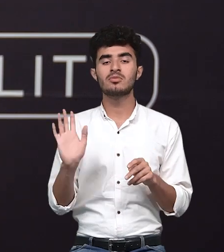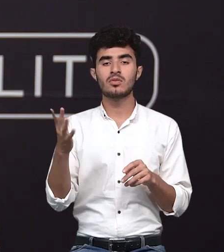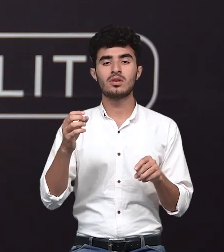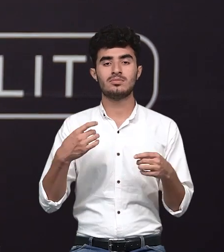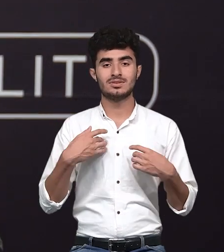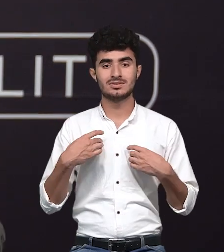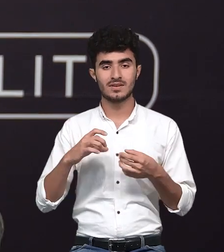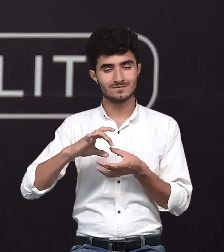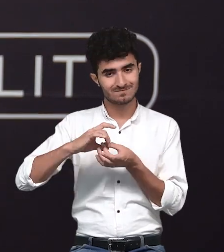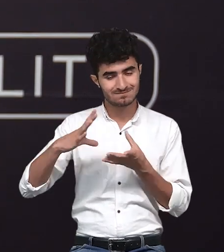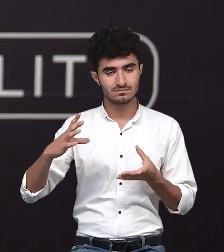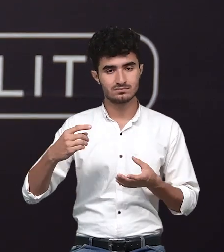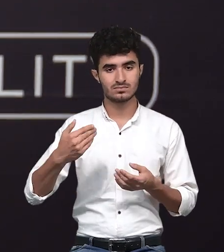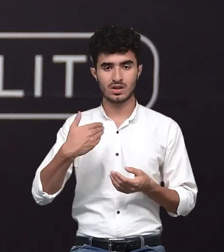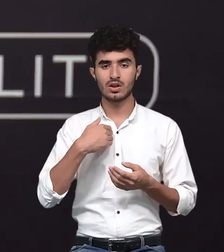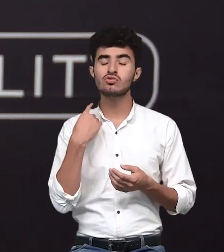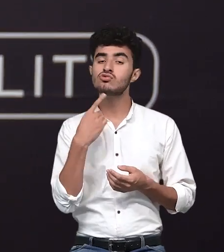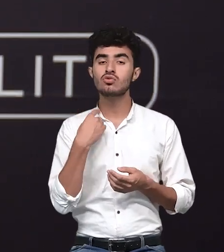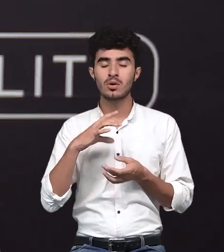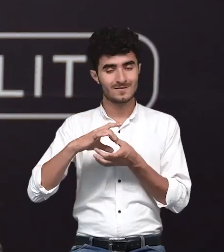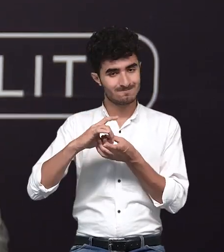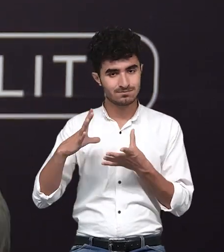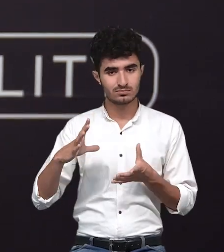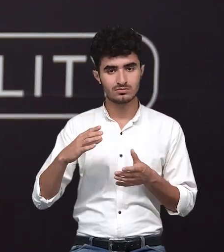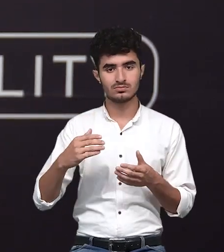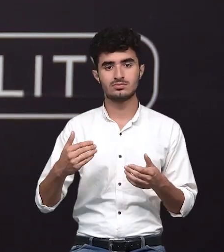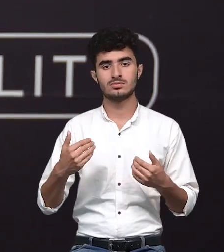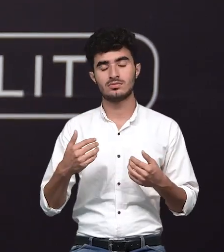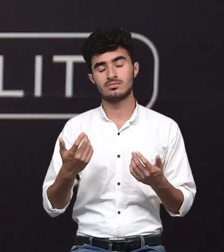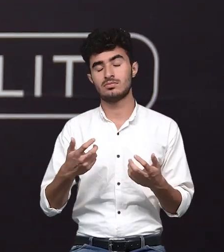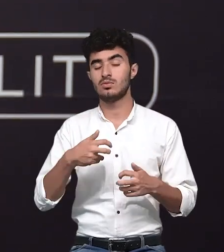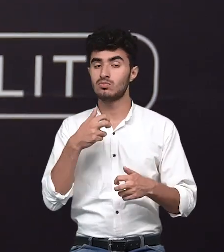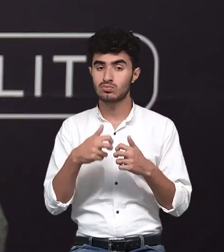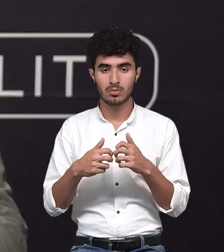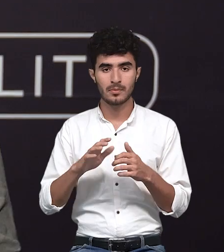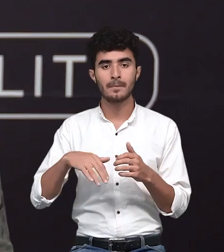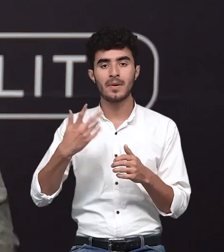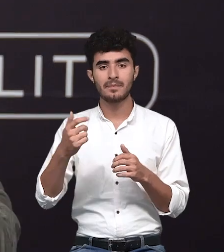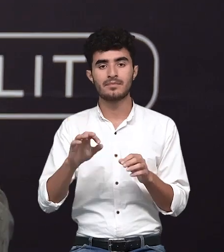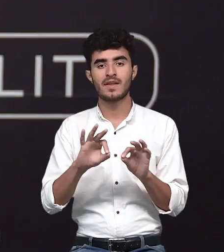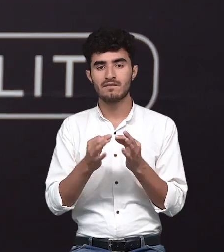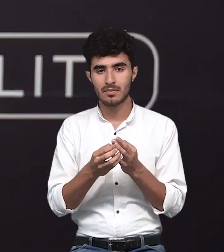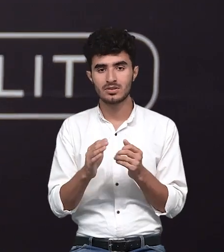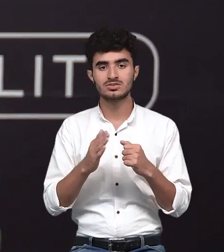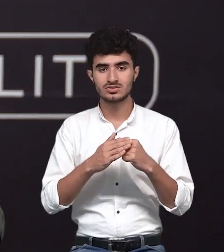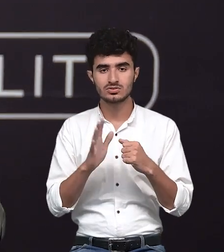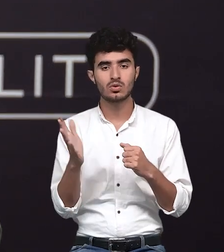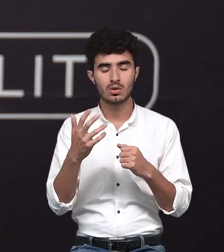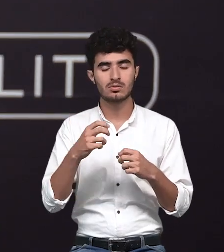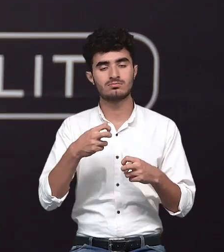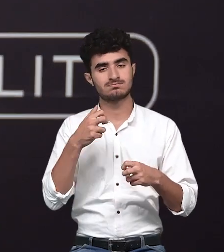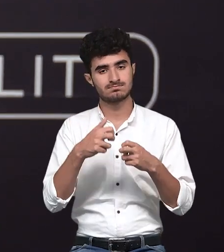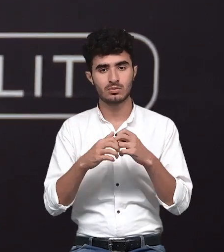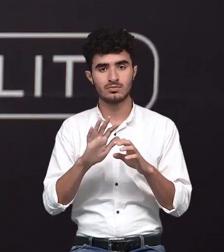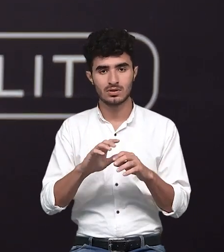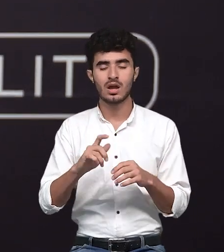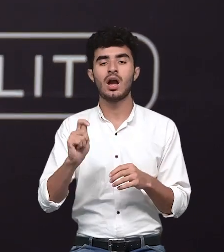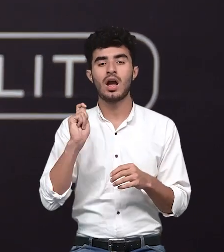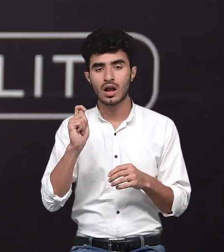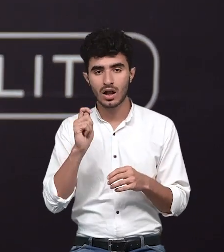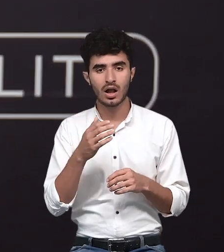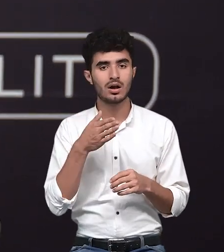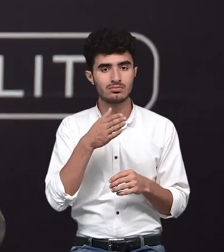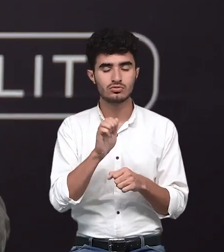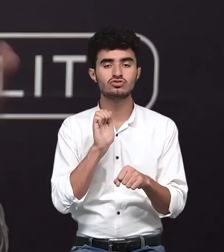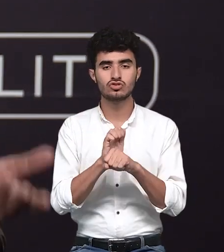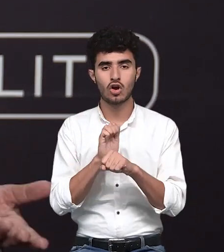چیز ہو گئی ہے جو وہ اپنے سیلف سے نفرت کرنے لگتے ہیں اور سیلف سے ڈسکنیکٹ ہو جاتے ہیں، اور یہ ایلینیشن ان کی انٹرپرسنل ریلیشن شپ میں بھی نظر